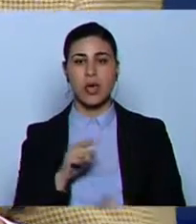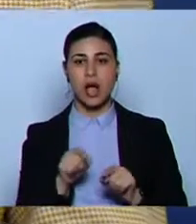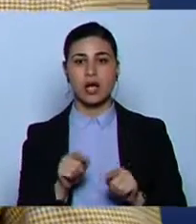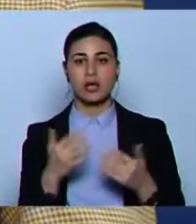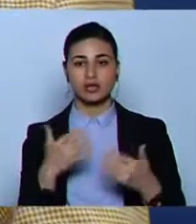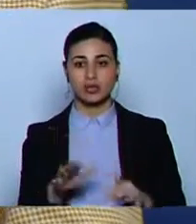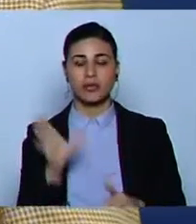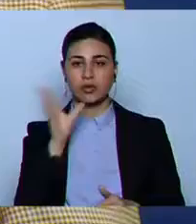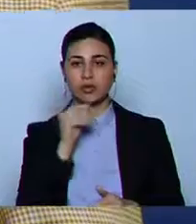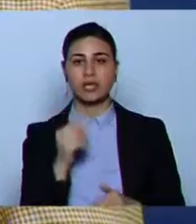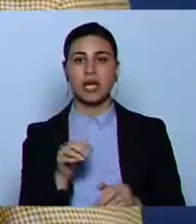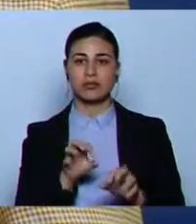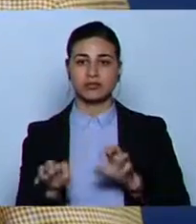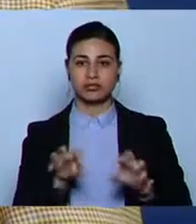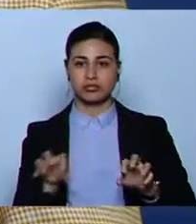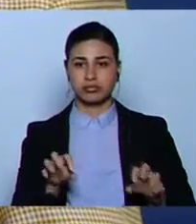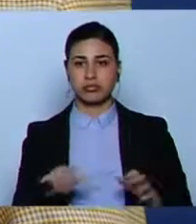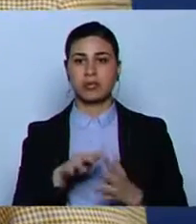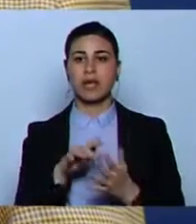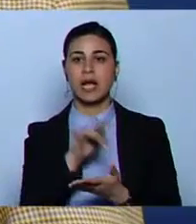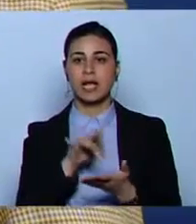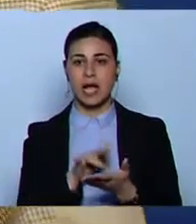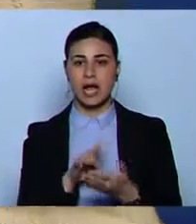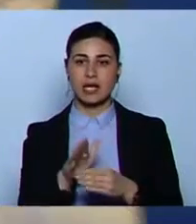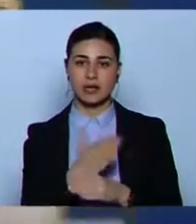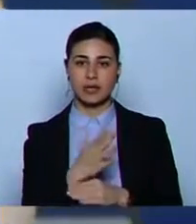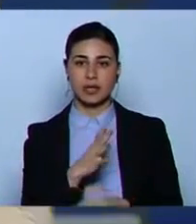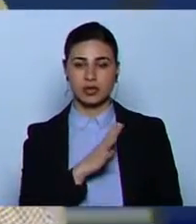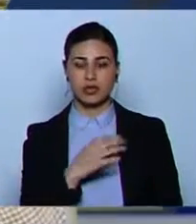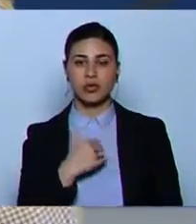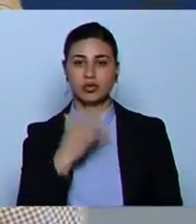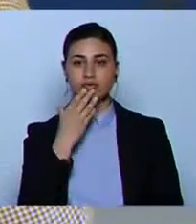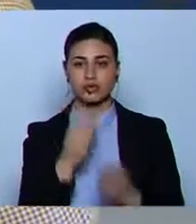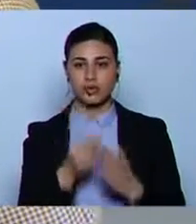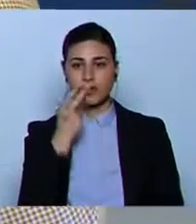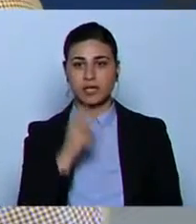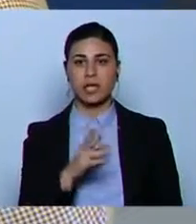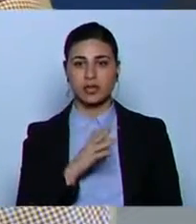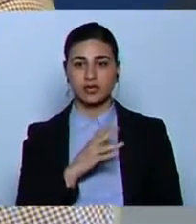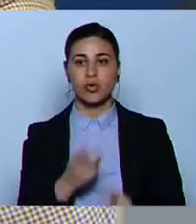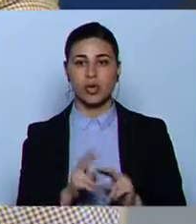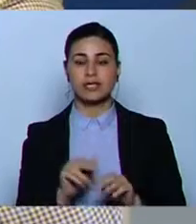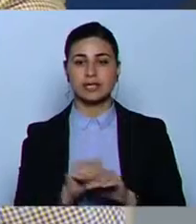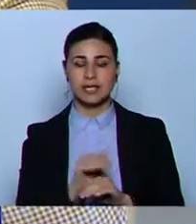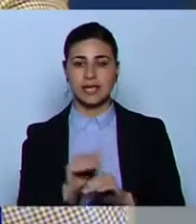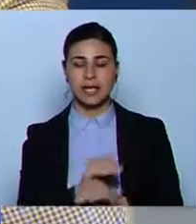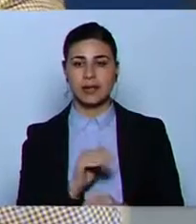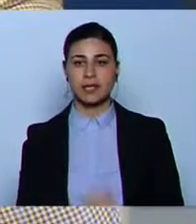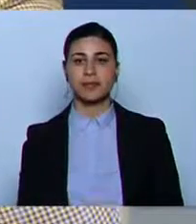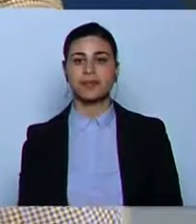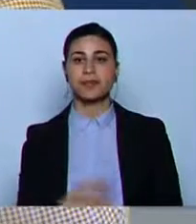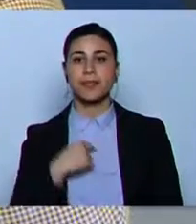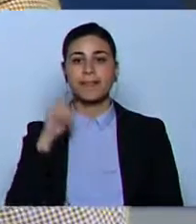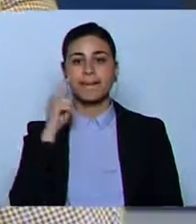უკვე დეცენტრალიზაციის პირობებში, როდესაც ქალაქი გამოეყო თელავი, ხო? ჩვენ ნახეთ ეს სიკეთეები. Მე ვფიქრობ, რომ ამაზე